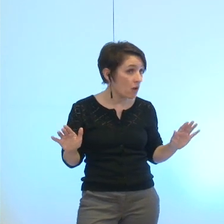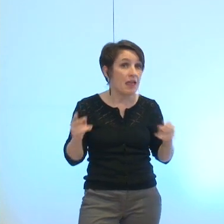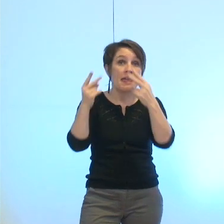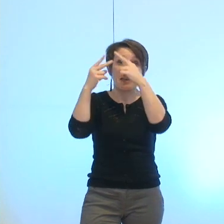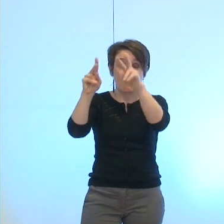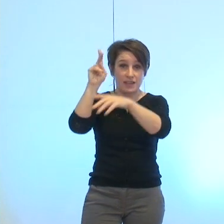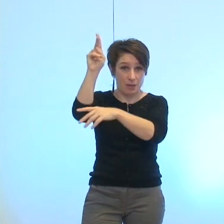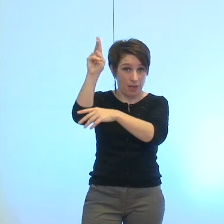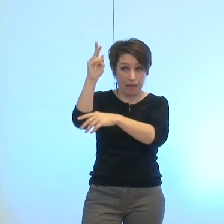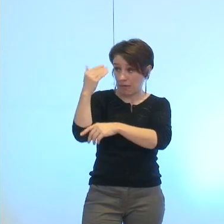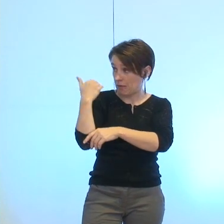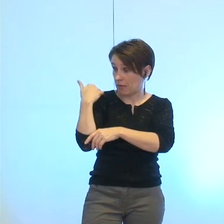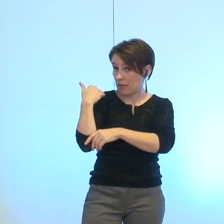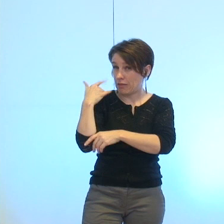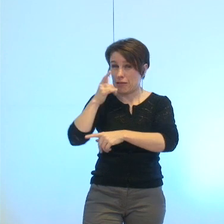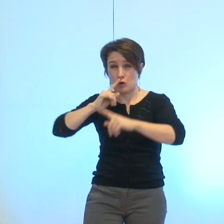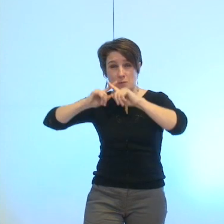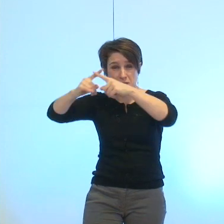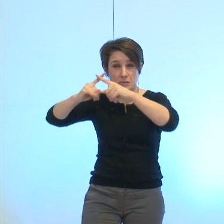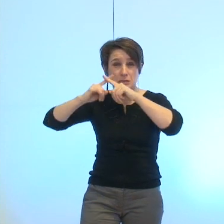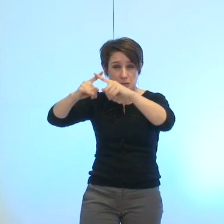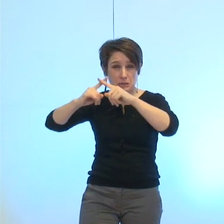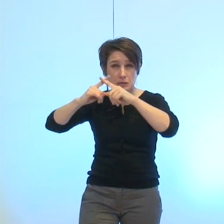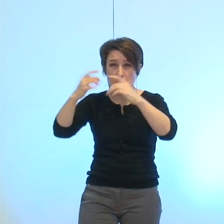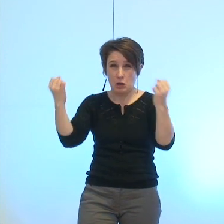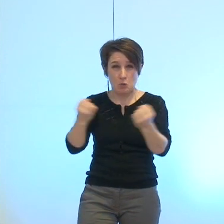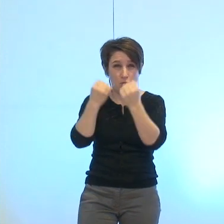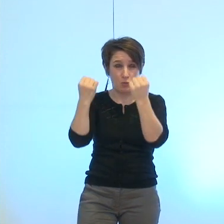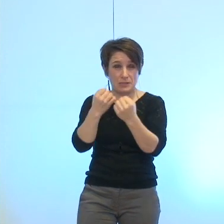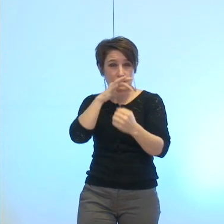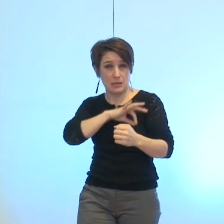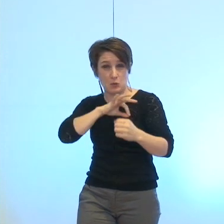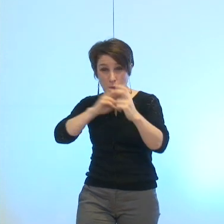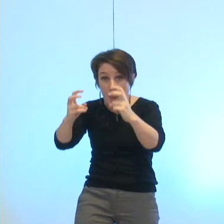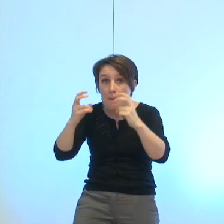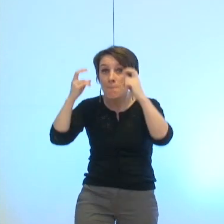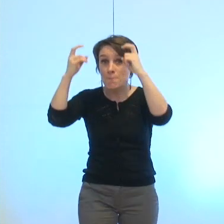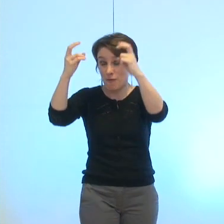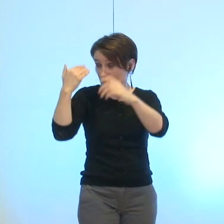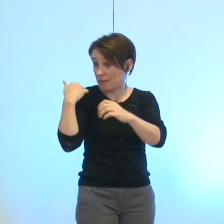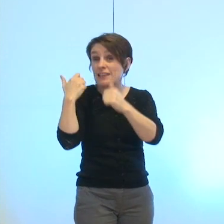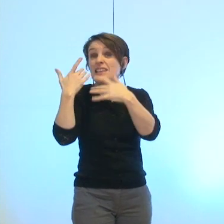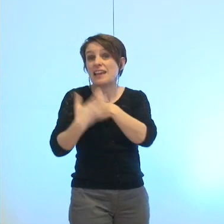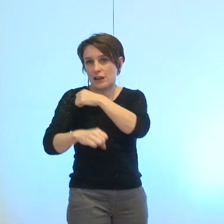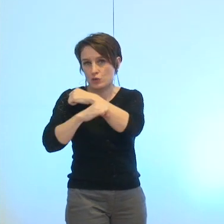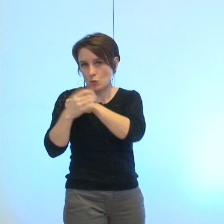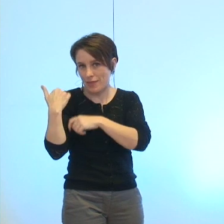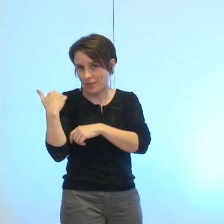a négocié à la hausse la redevance en matière de publicité il y a quelques